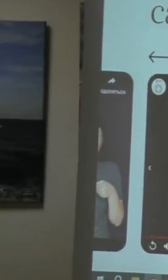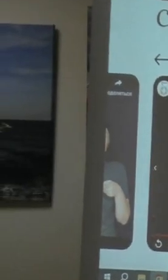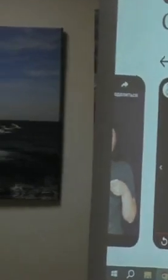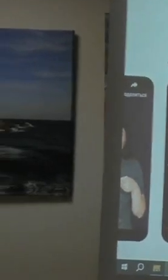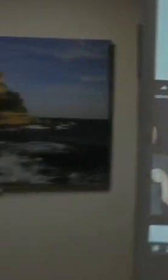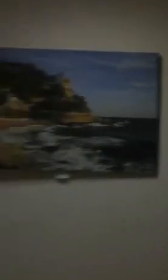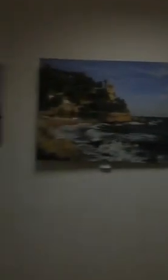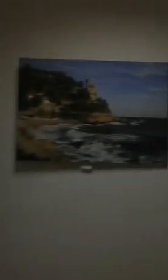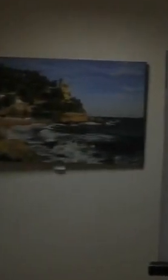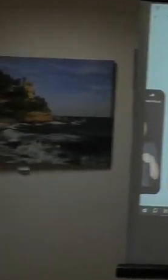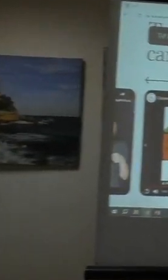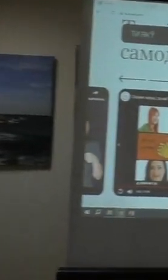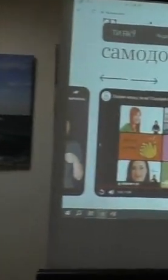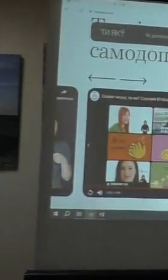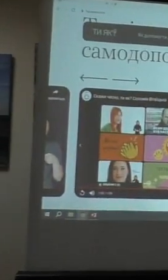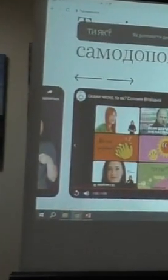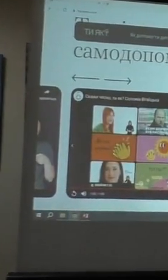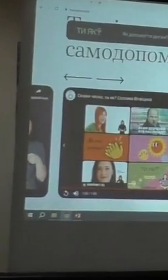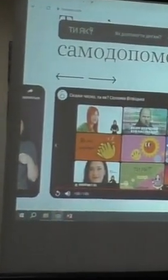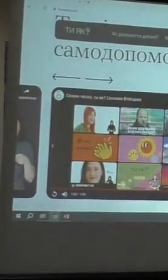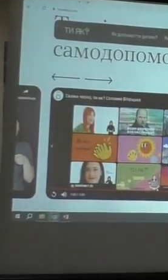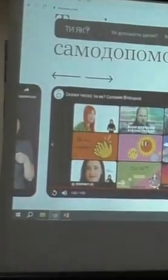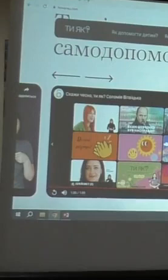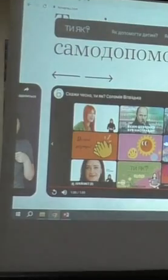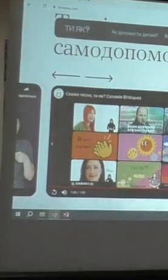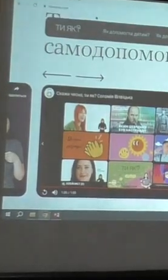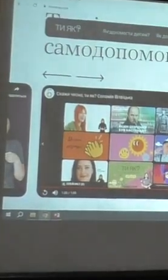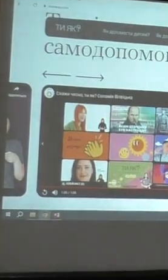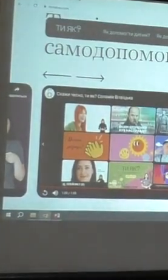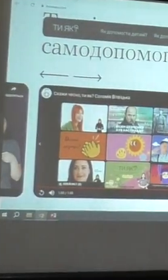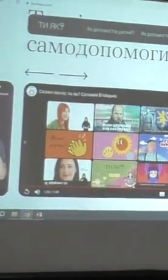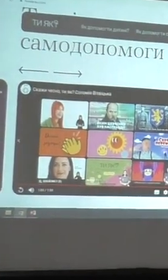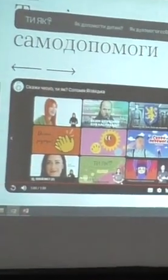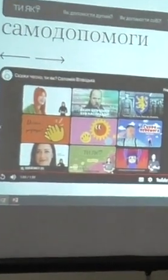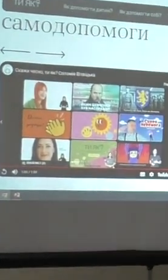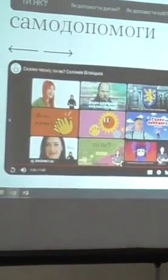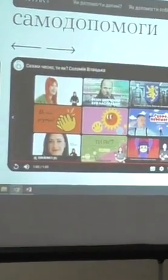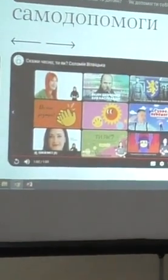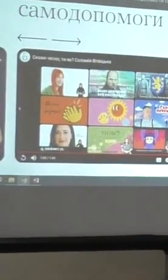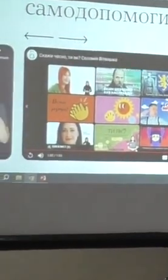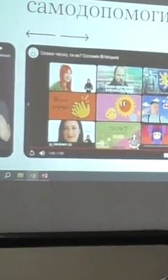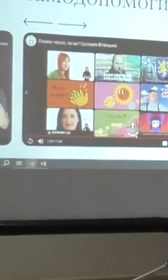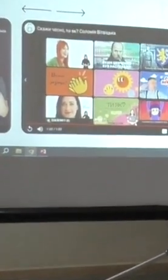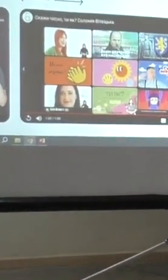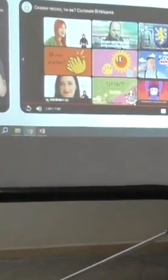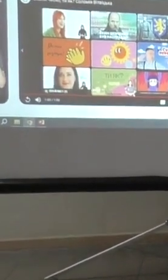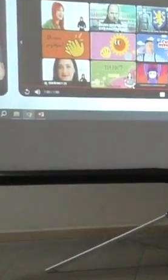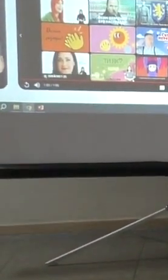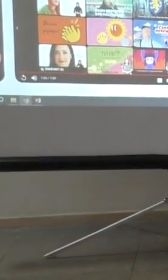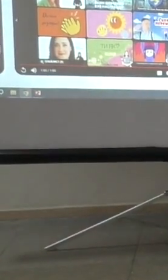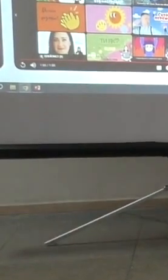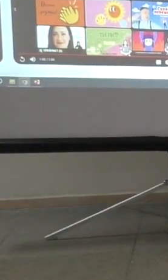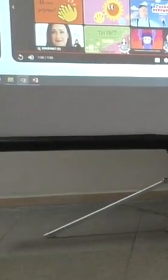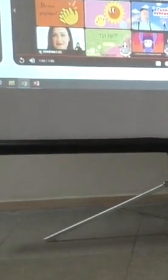Ось такі невеликі за об'ємом відео ви можете переглянути. Ці всі техніки,